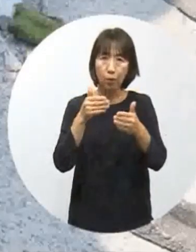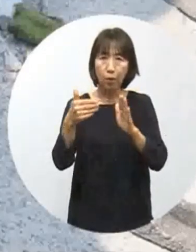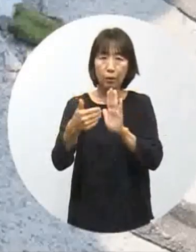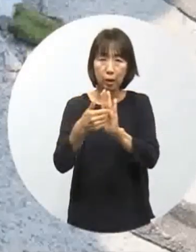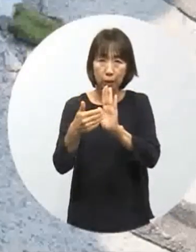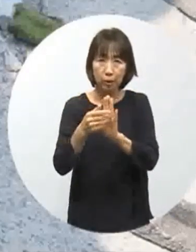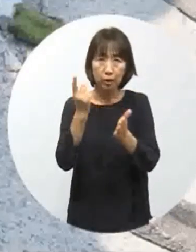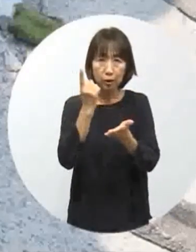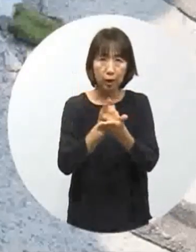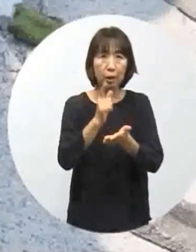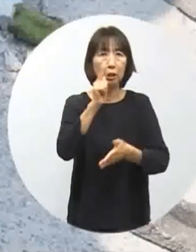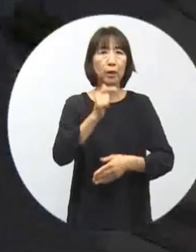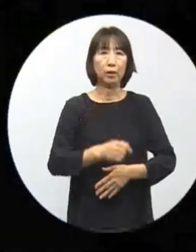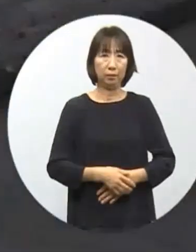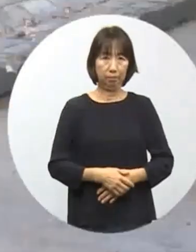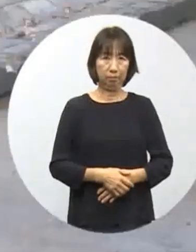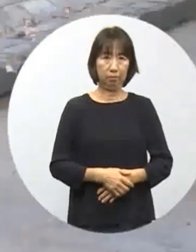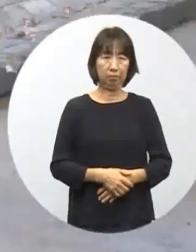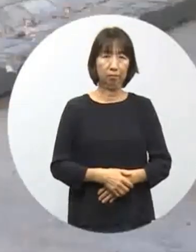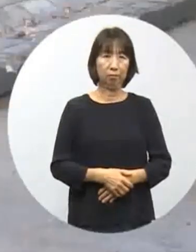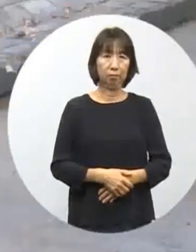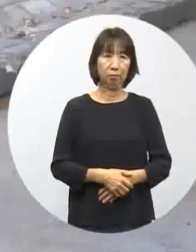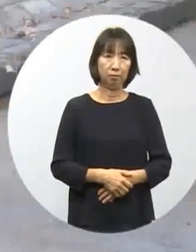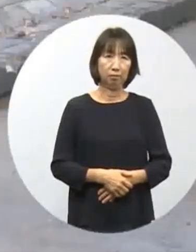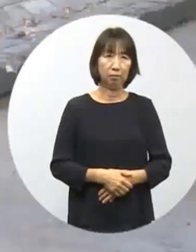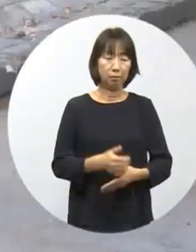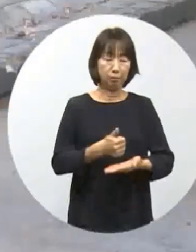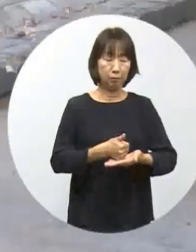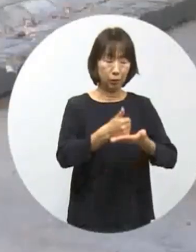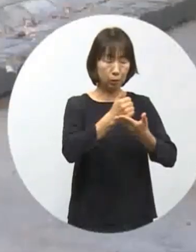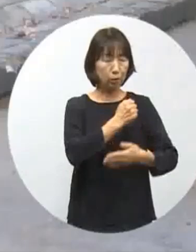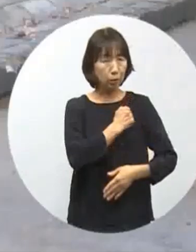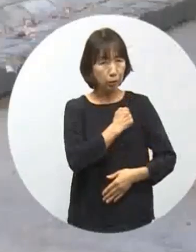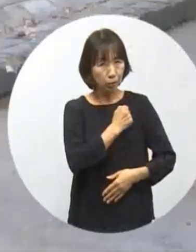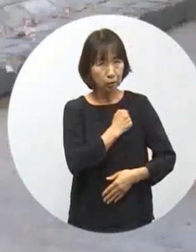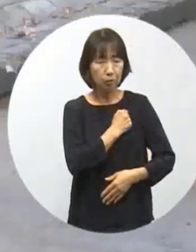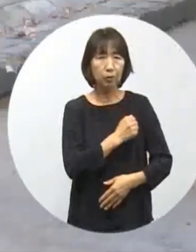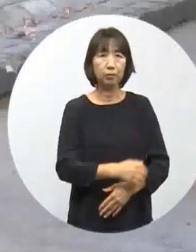ではなく、時には尊い命をも。